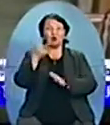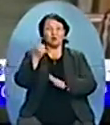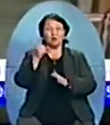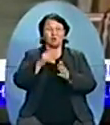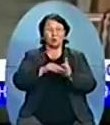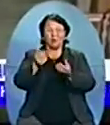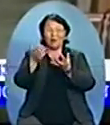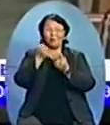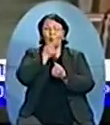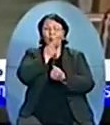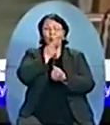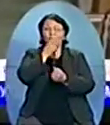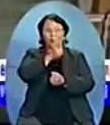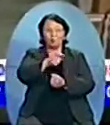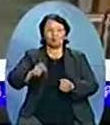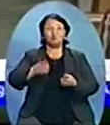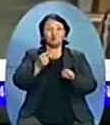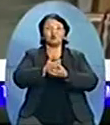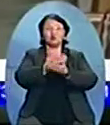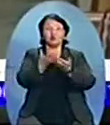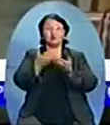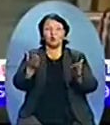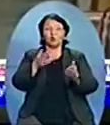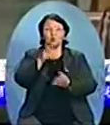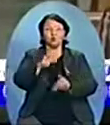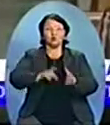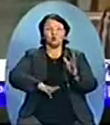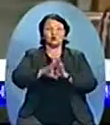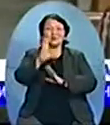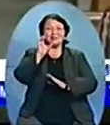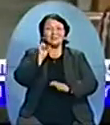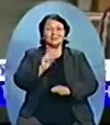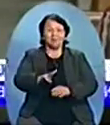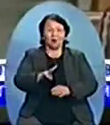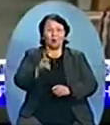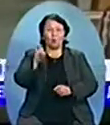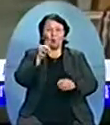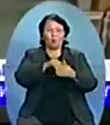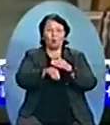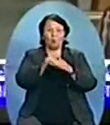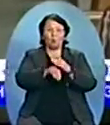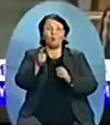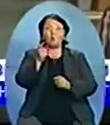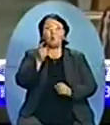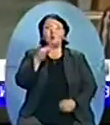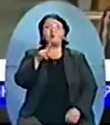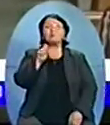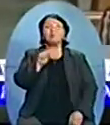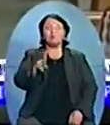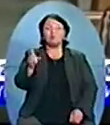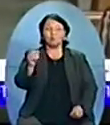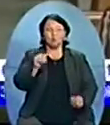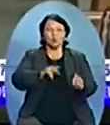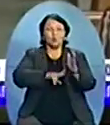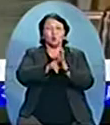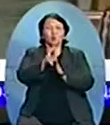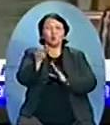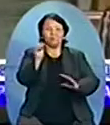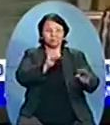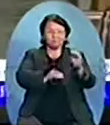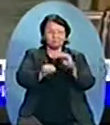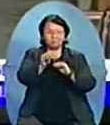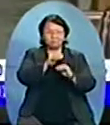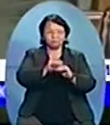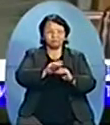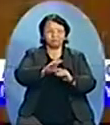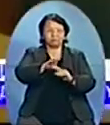Ягаад гэвэл хүний хөгжлийн сангийн хуримтлал одоо л дөнгөж бий болж эхэлж байгаа учраас энийг бол энэ хуримтлаас